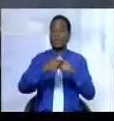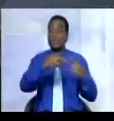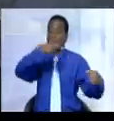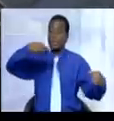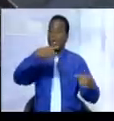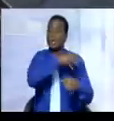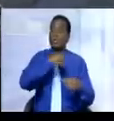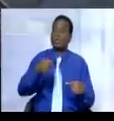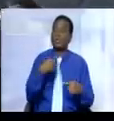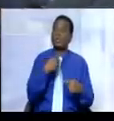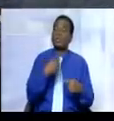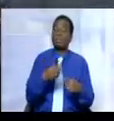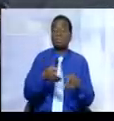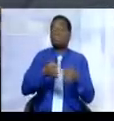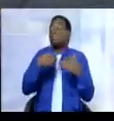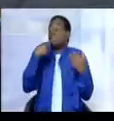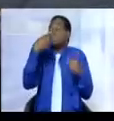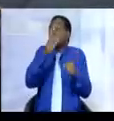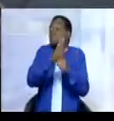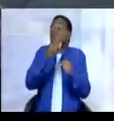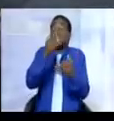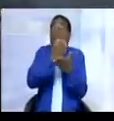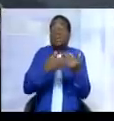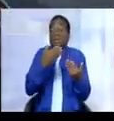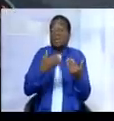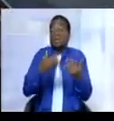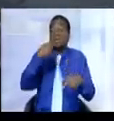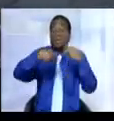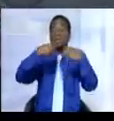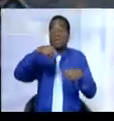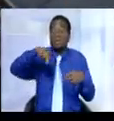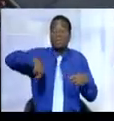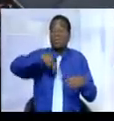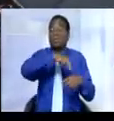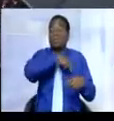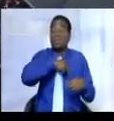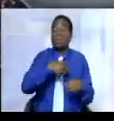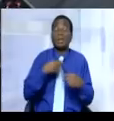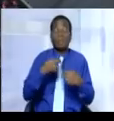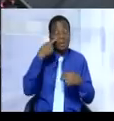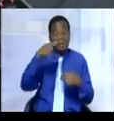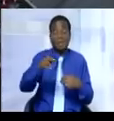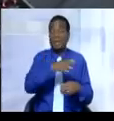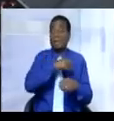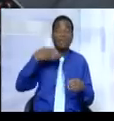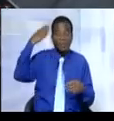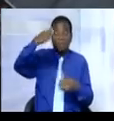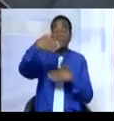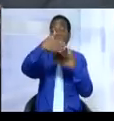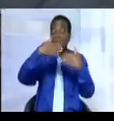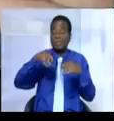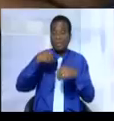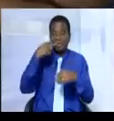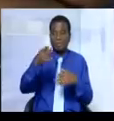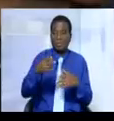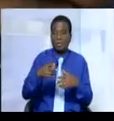nous a soumis quelques questions que nous allons regarder et dans un futur très proche, vous aurez les différentes positions du